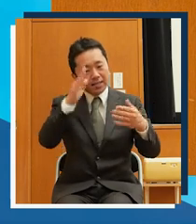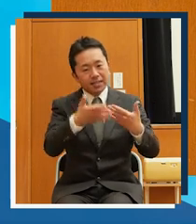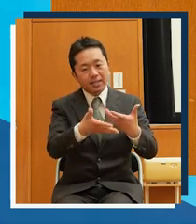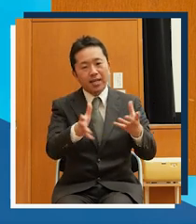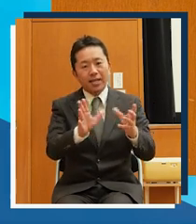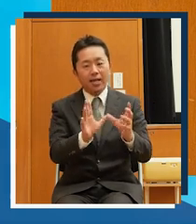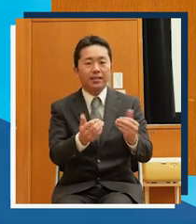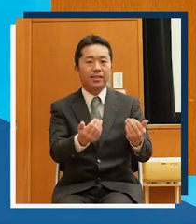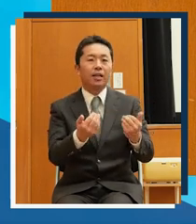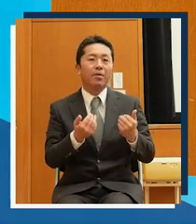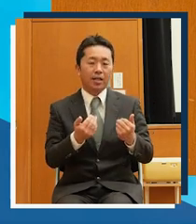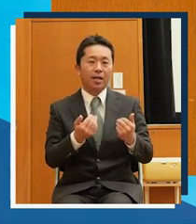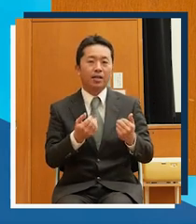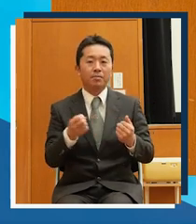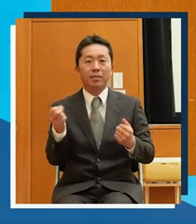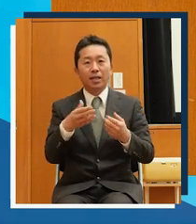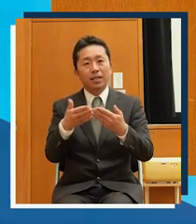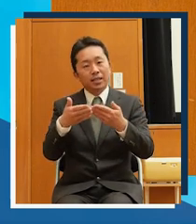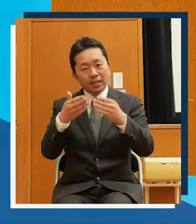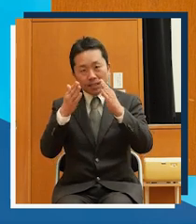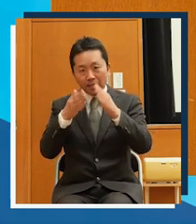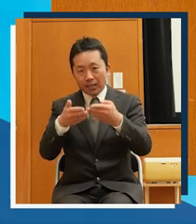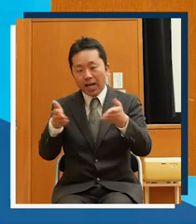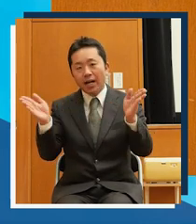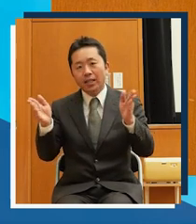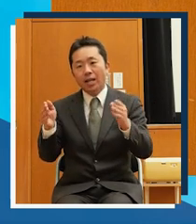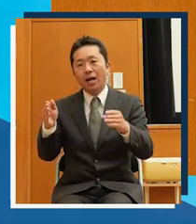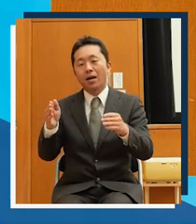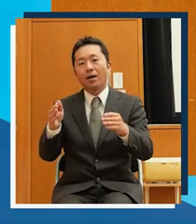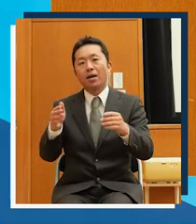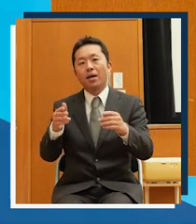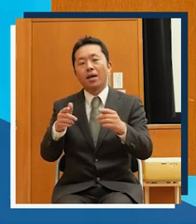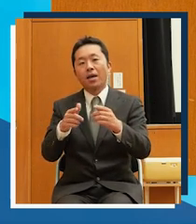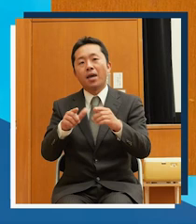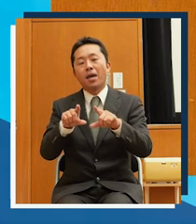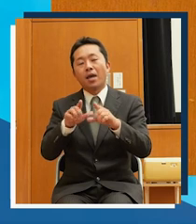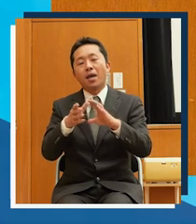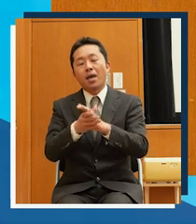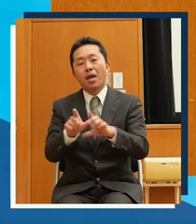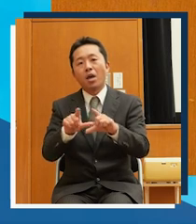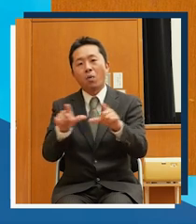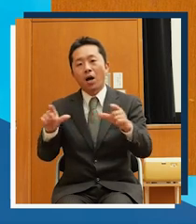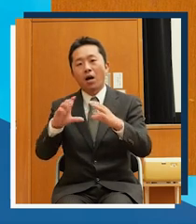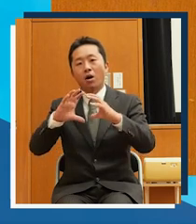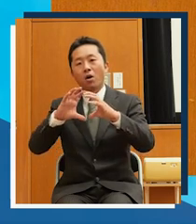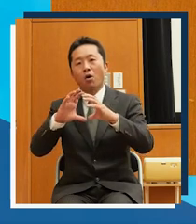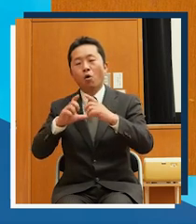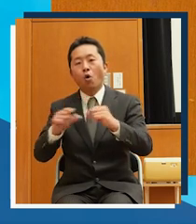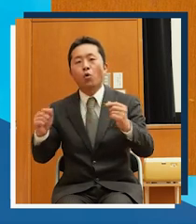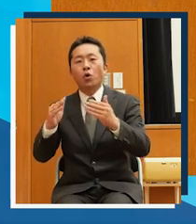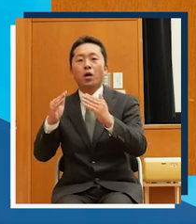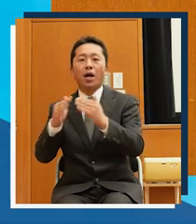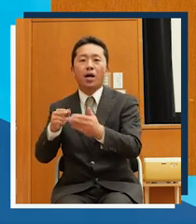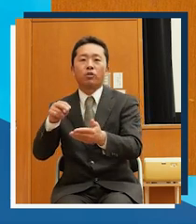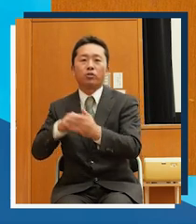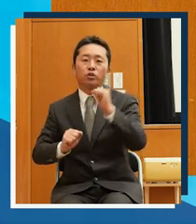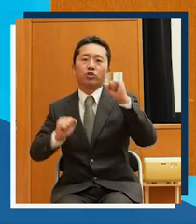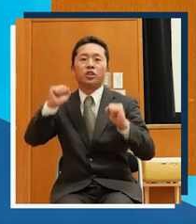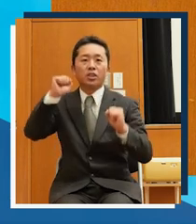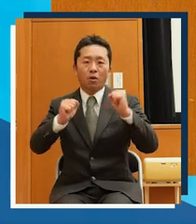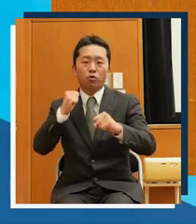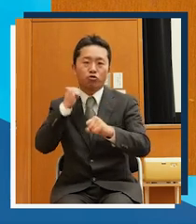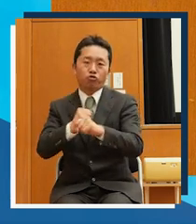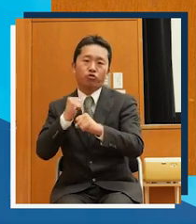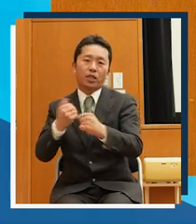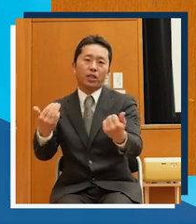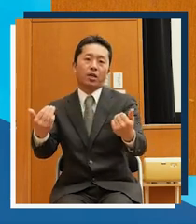いけないし開かれた我々の平和国家としての姿を国民のえ声考えを元にしてそれを作っていか